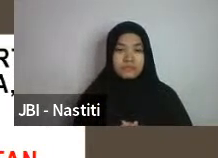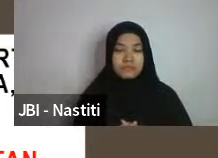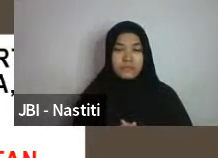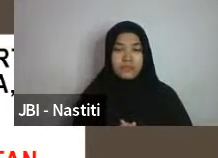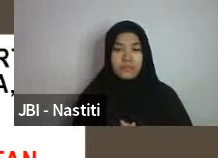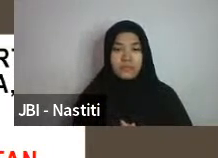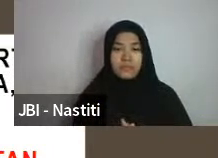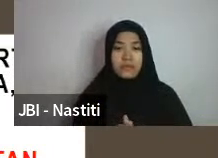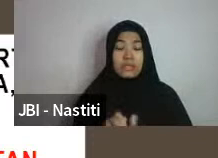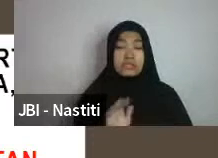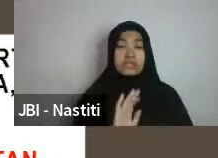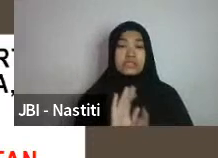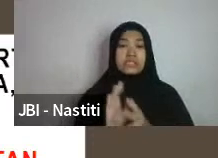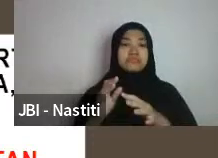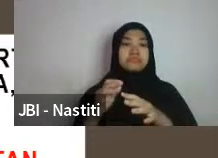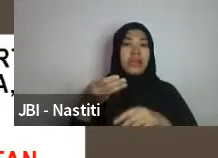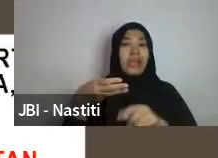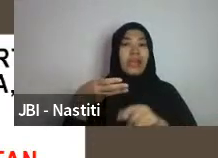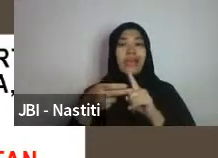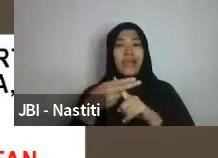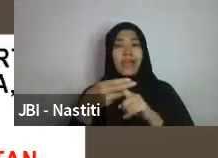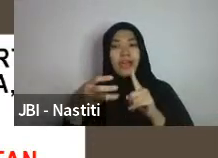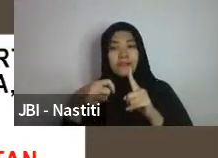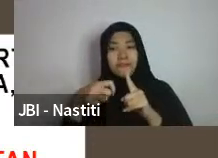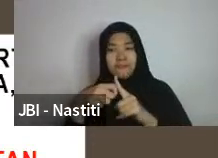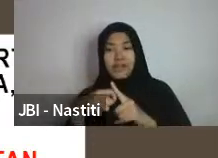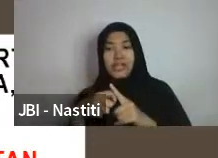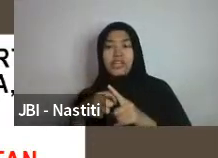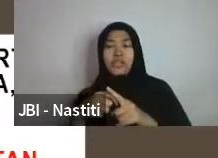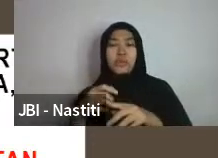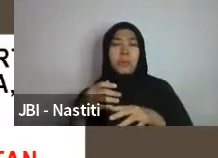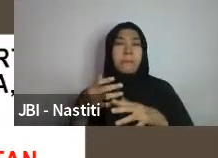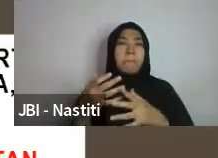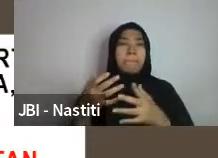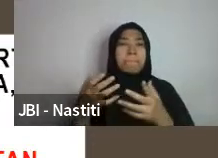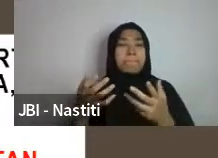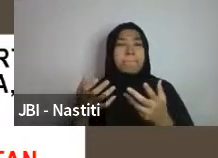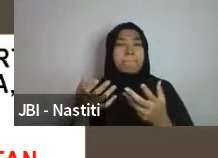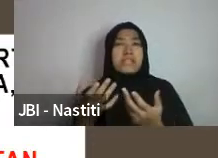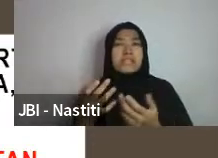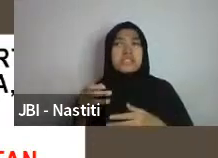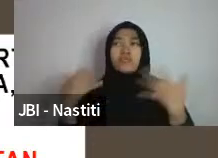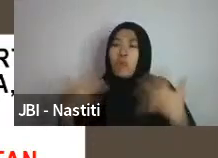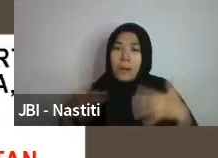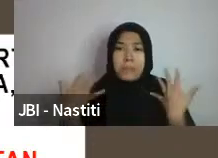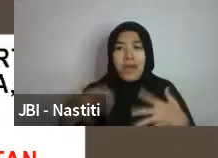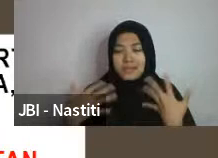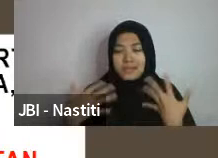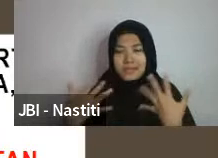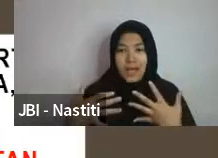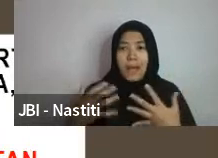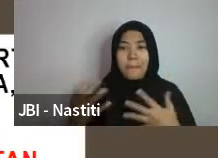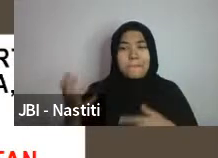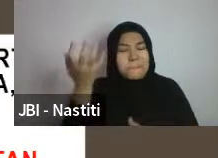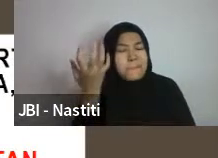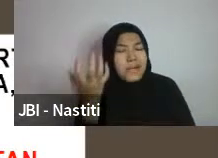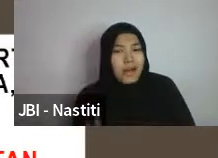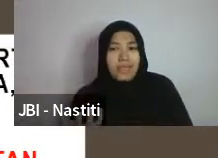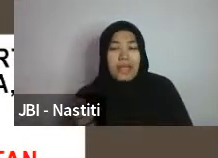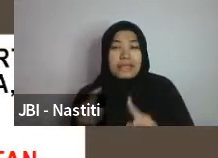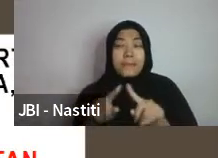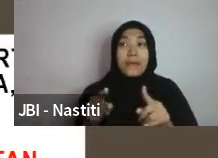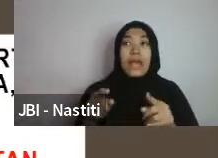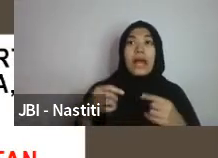sampingnya beratnya luar biasa, dan obat generasi baru yang dampaknya atau efek sampingnya jauh lebih ringan. Nah di